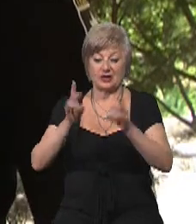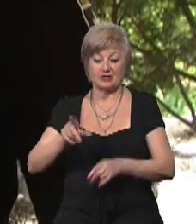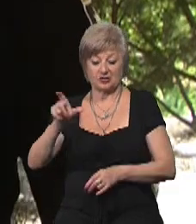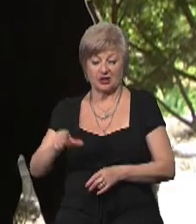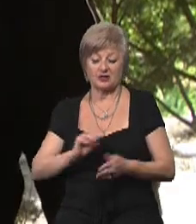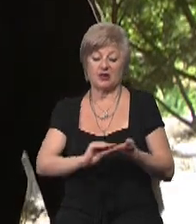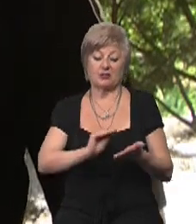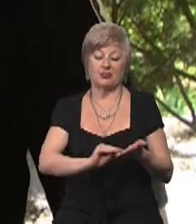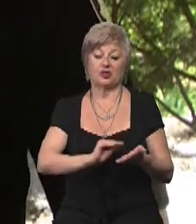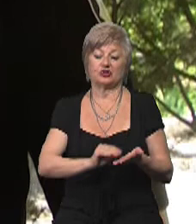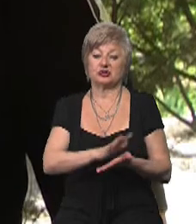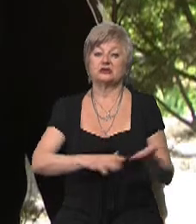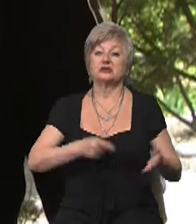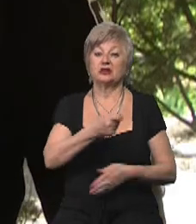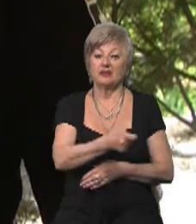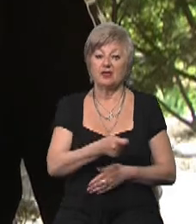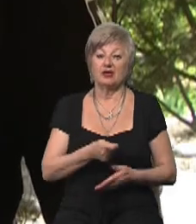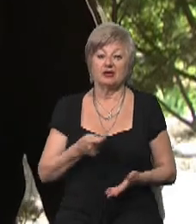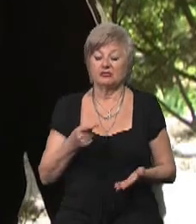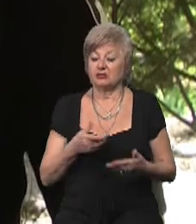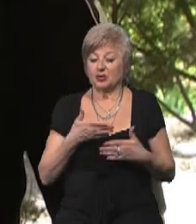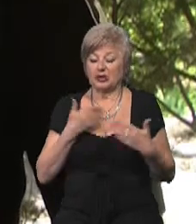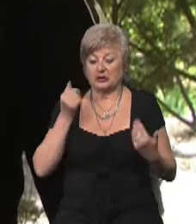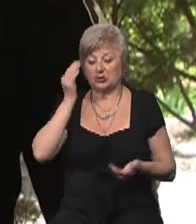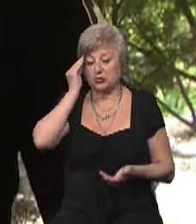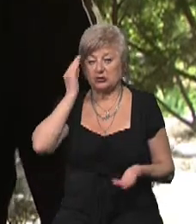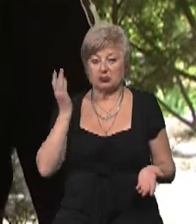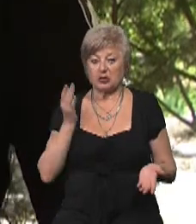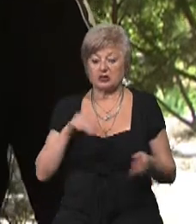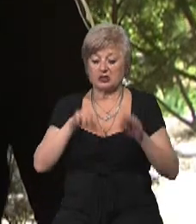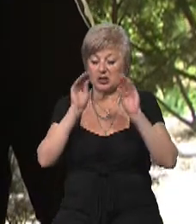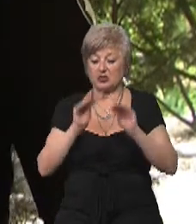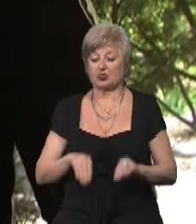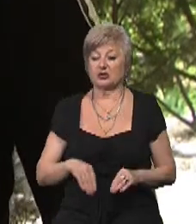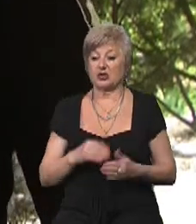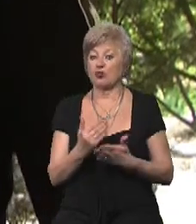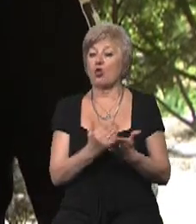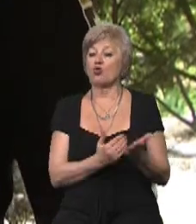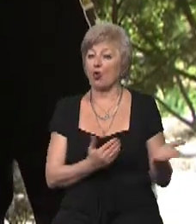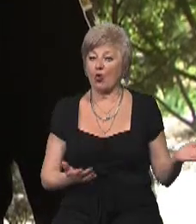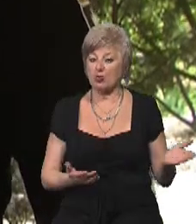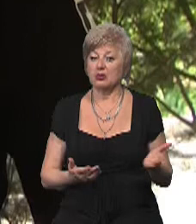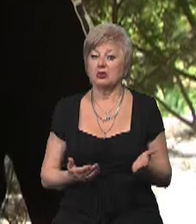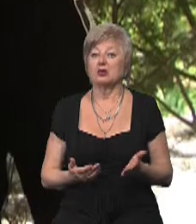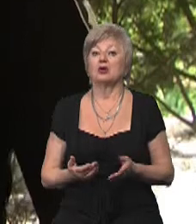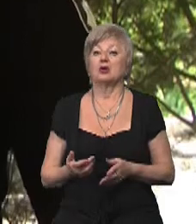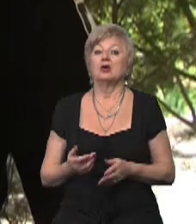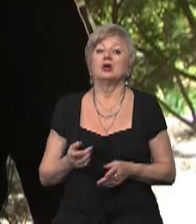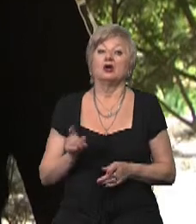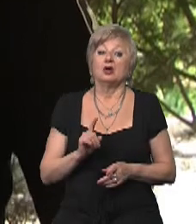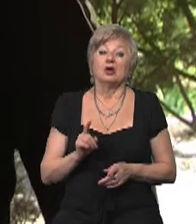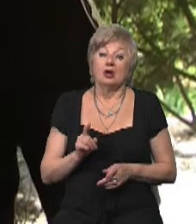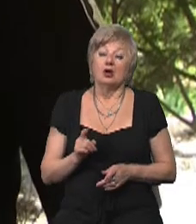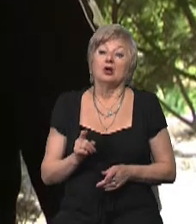пишуть заяви і немає інколи сенсу, скажімо так, складати будь-які матеріали, оскільки є обидві сторони, які не завжди є